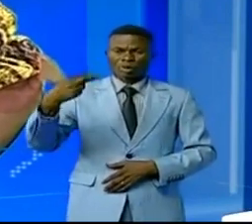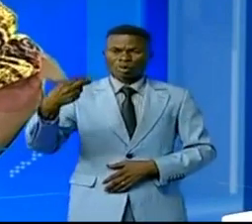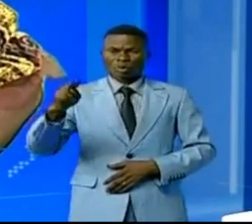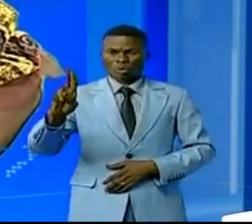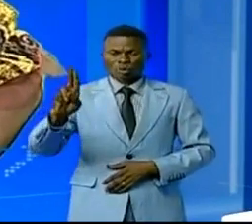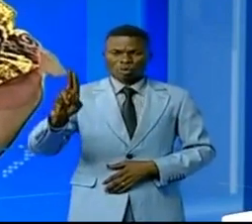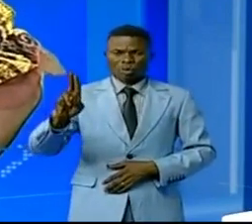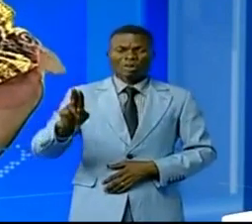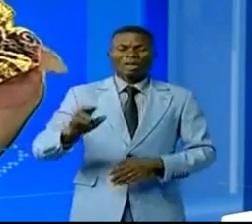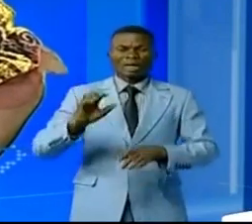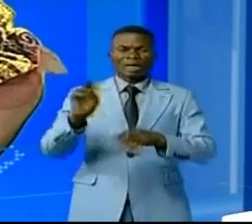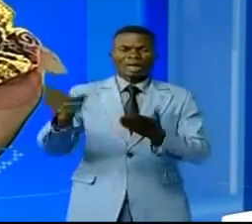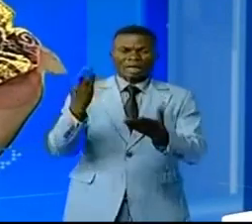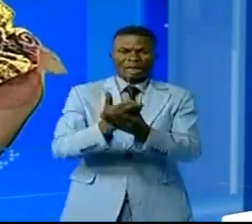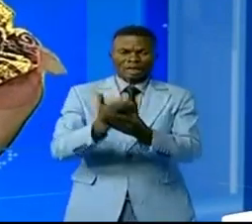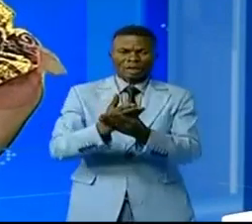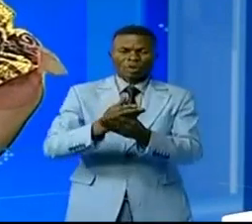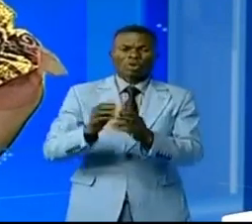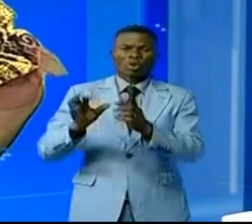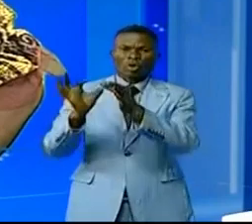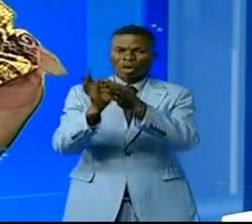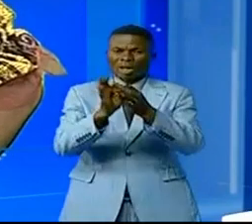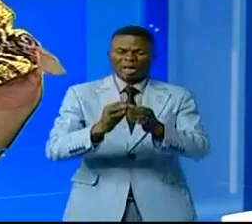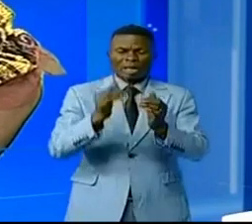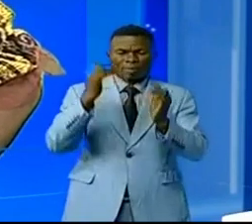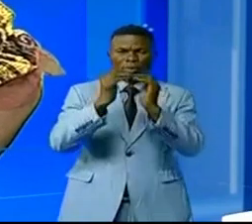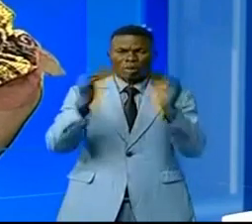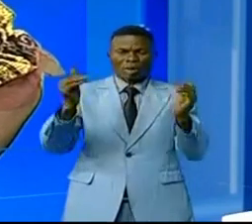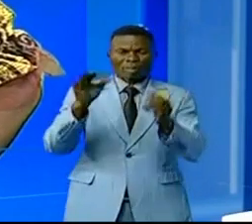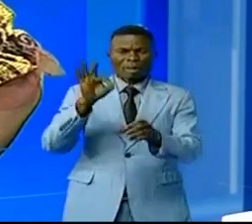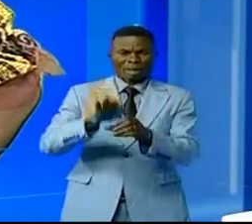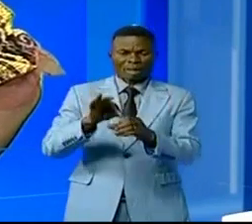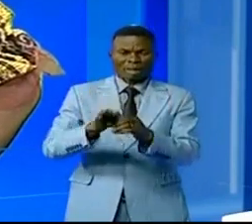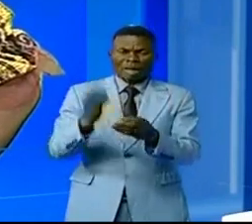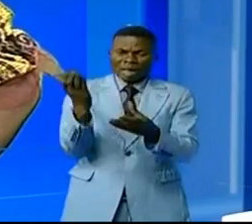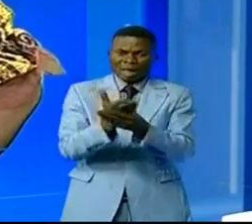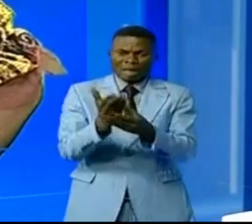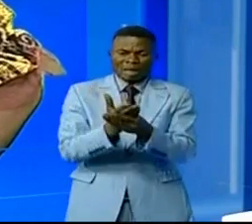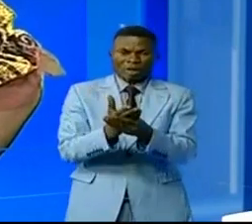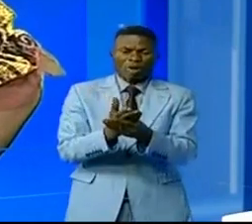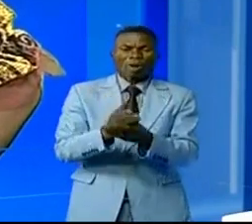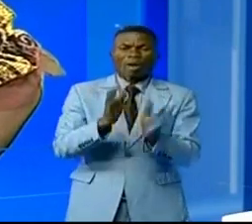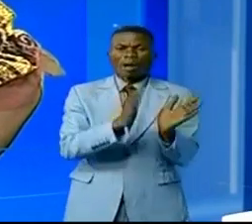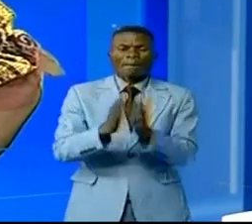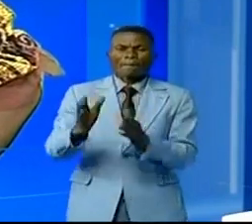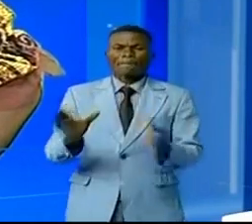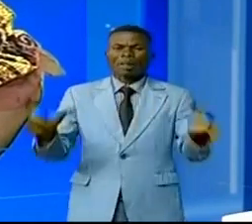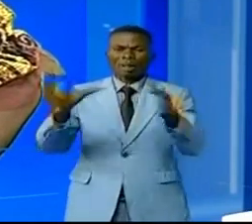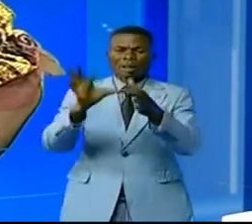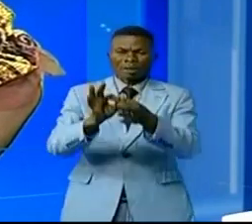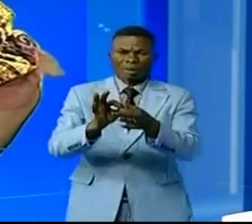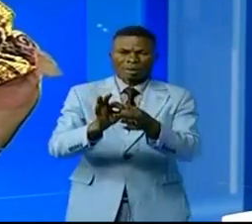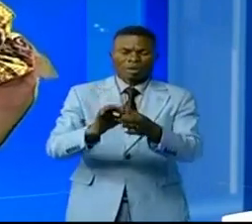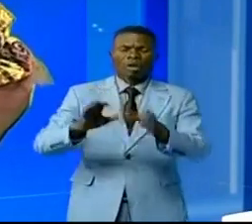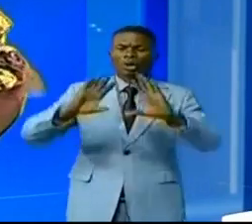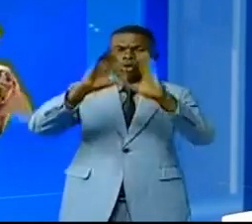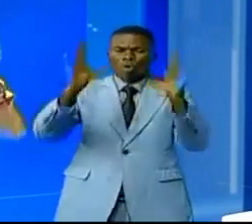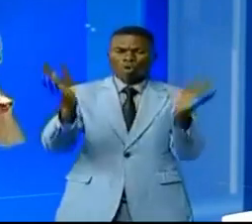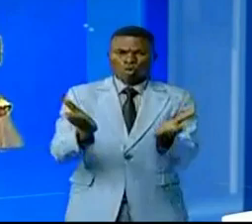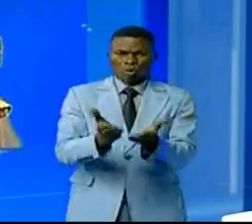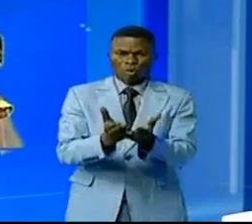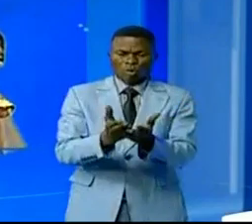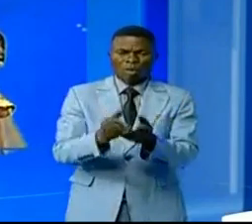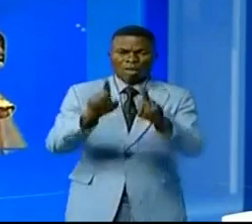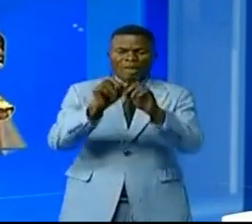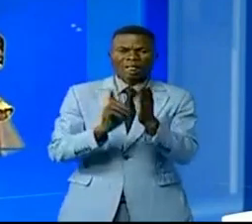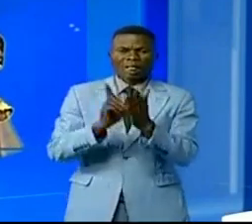de l'unité pour des élections paisibles. Cette charte vise également la cohésion entre les communautés et le